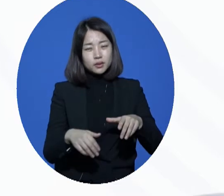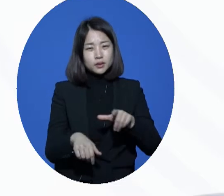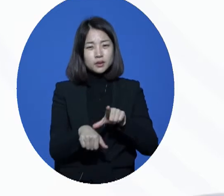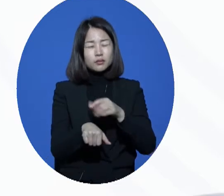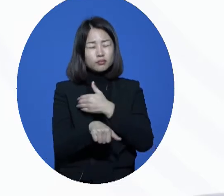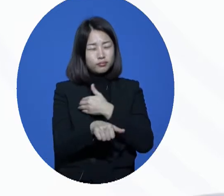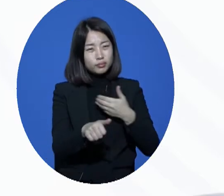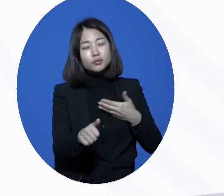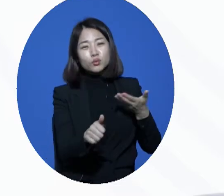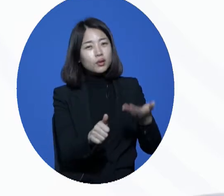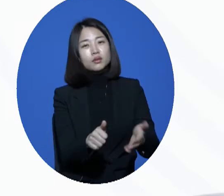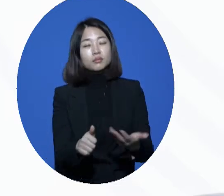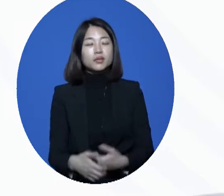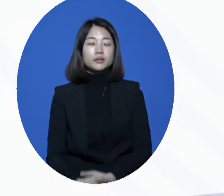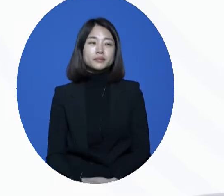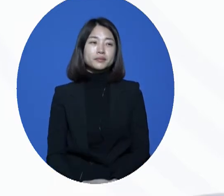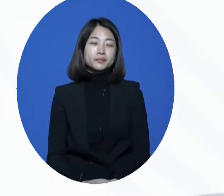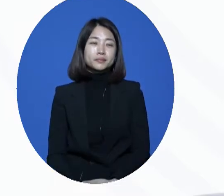된다고 생각합니다.